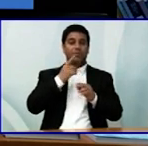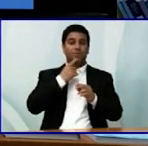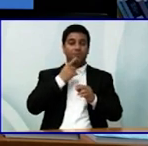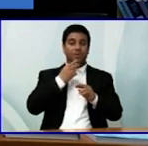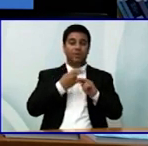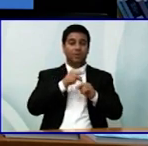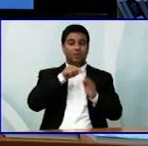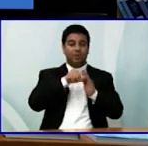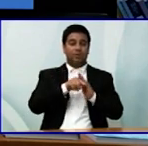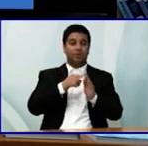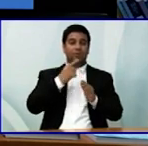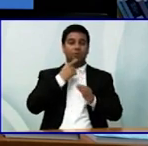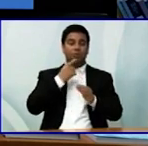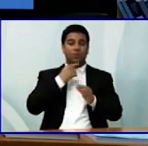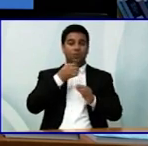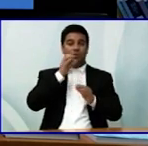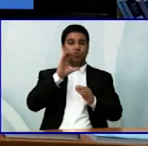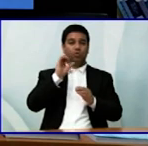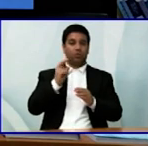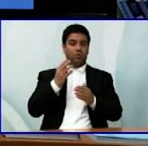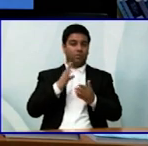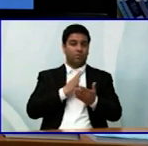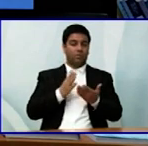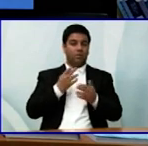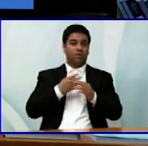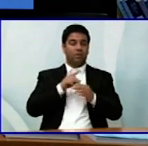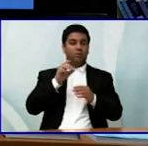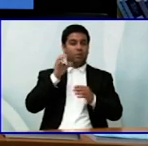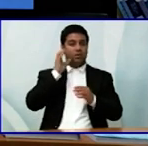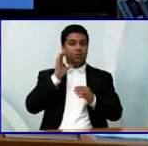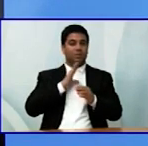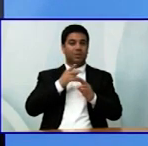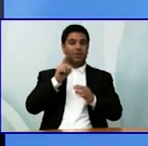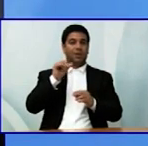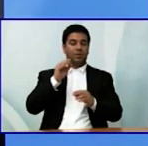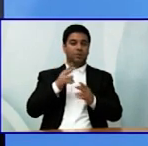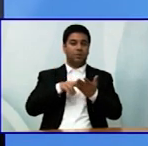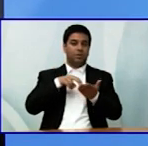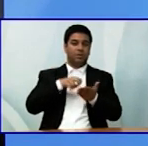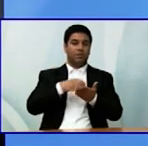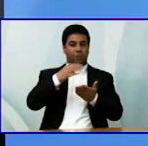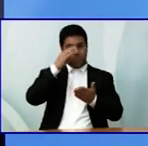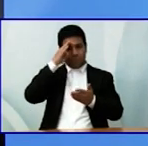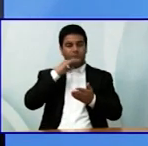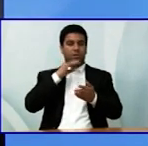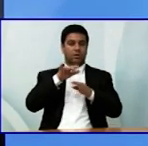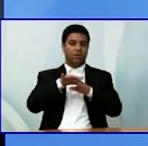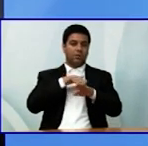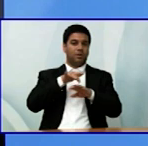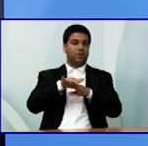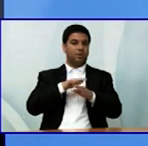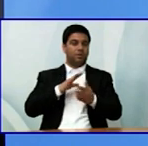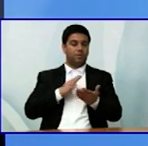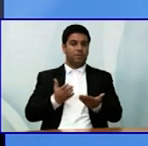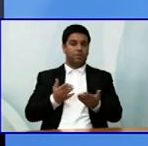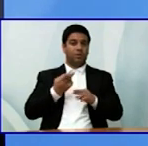sharbatidan bo'lgan." Bu javobni eshitgan hakim tiz cho'kib qizning otasidan kechirim